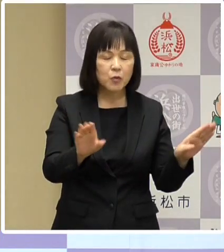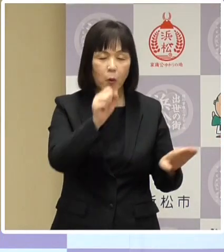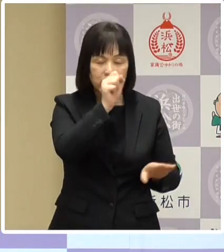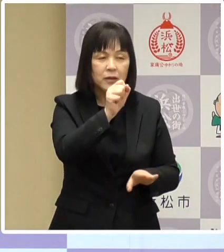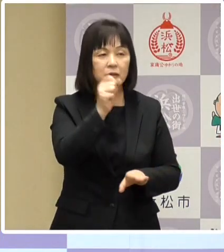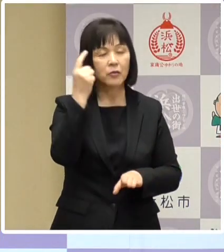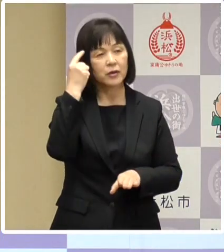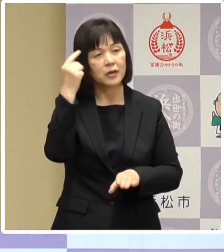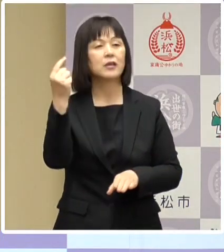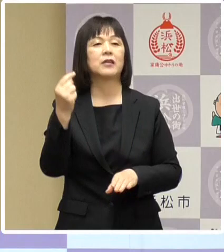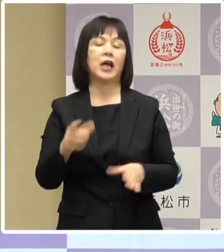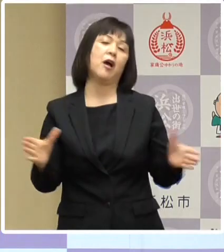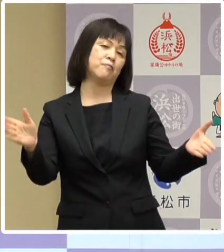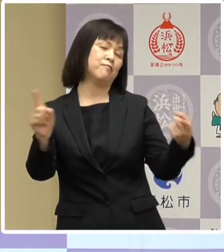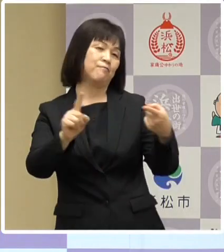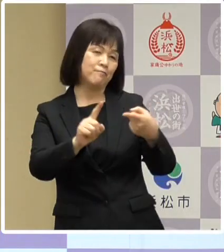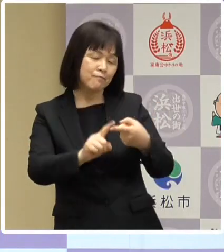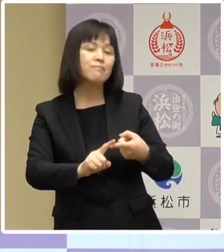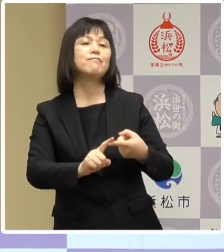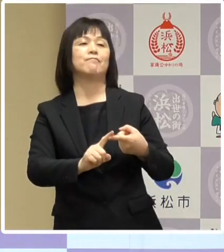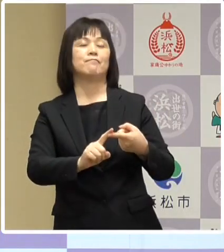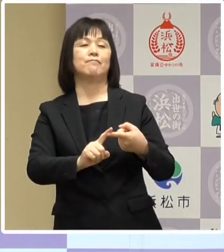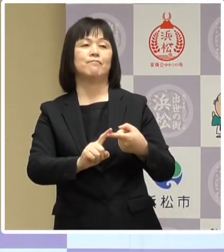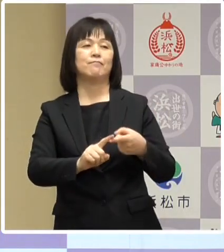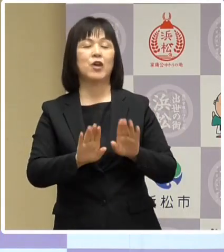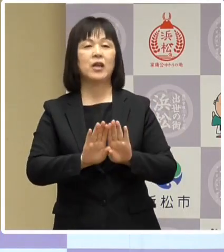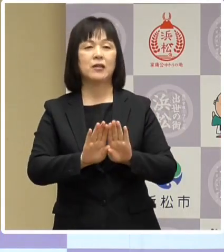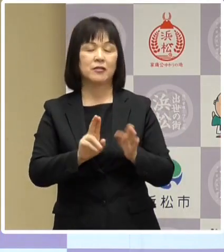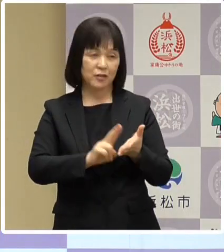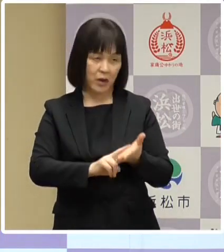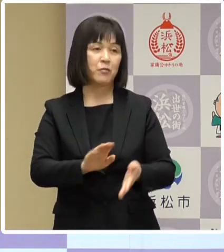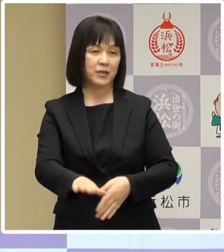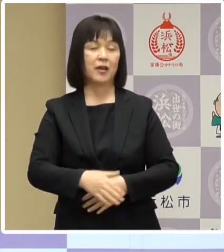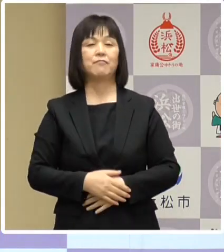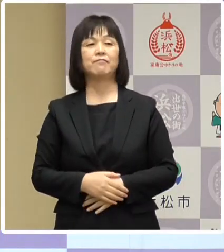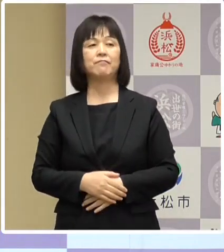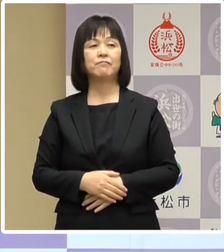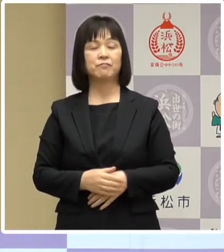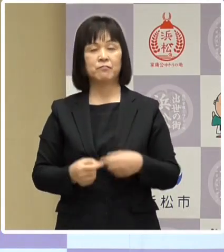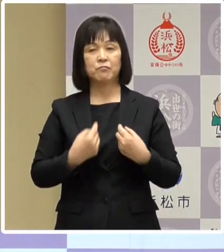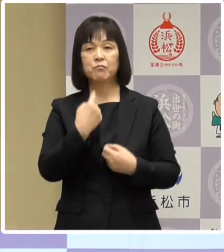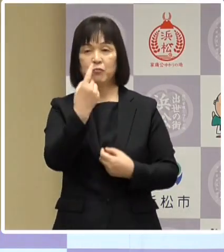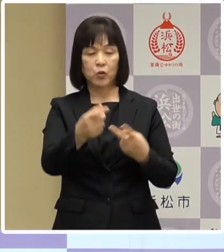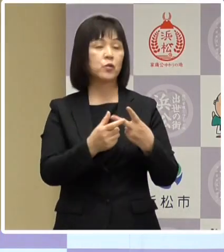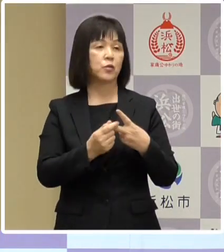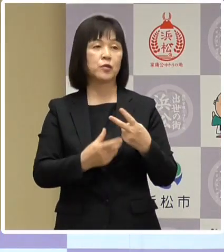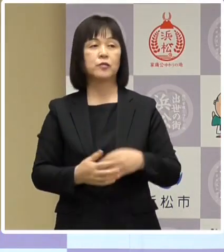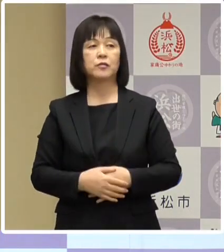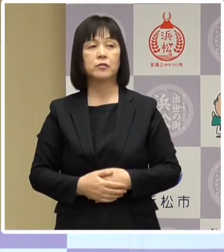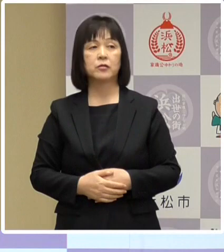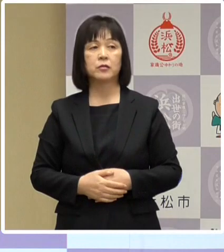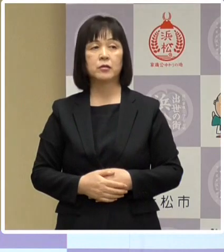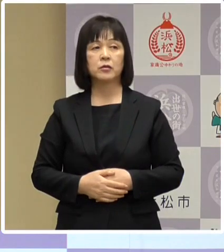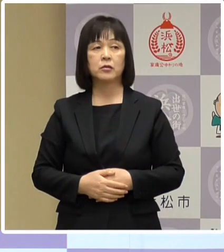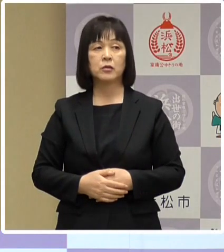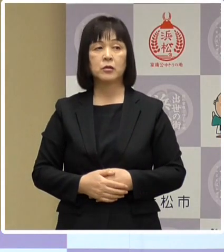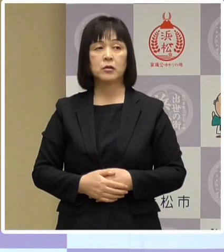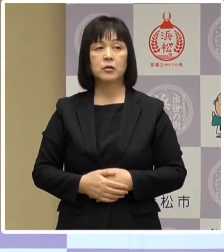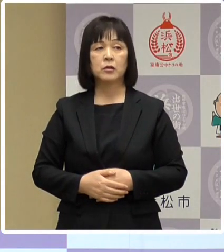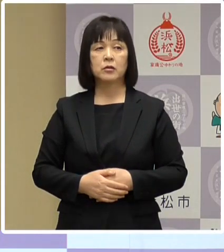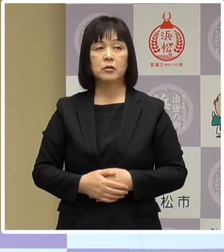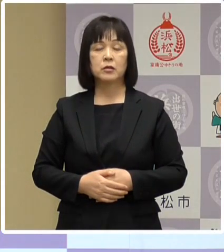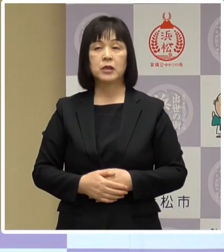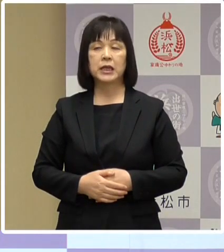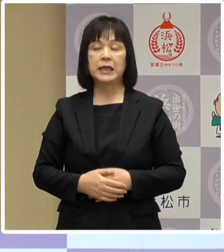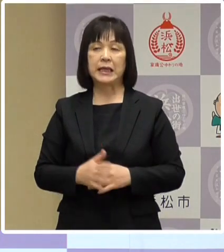ましたので、そこがぴったりあったということでございます。 ありがとうございます。あともう一点なんですけれども、 はい、 大河、騎